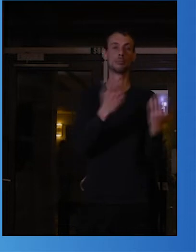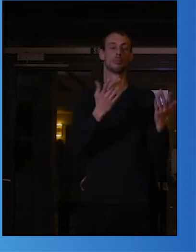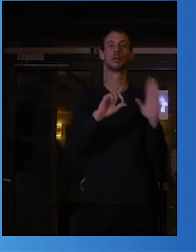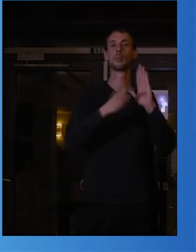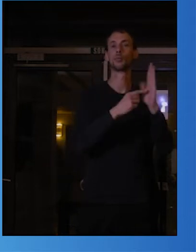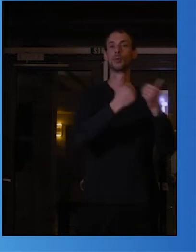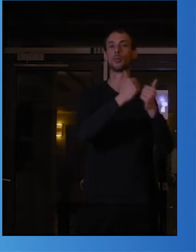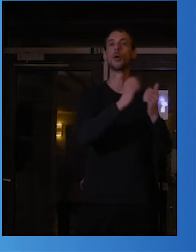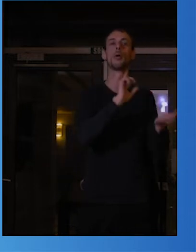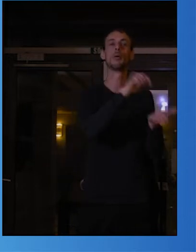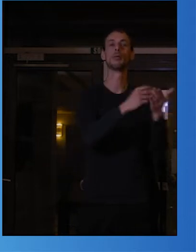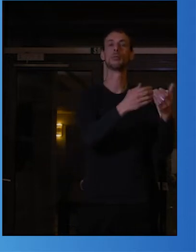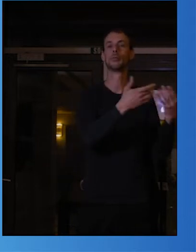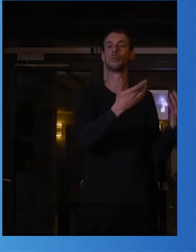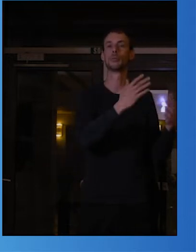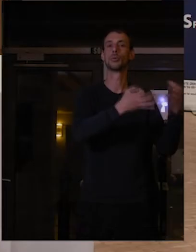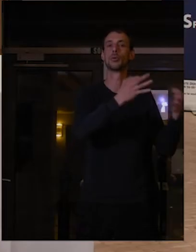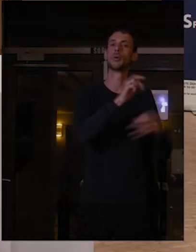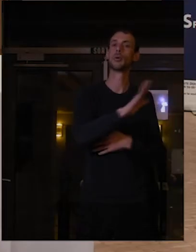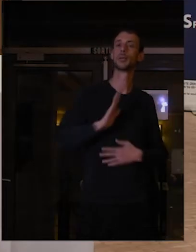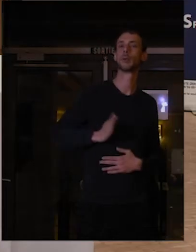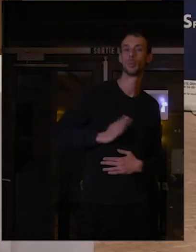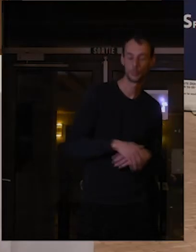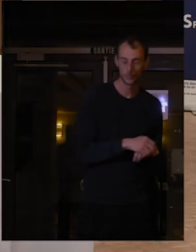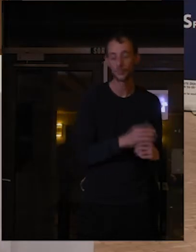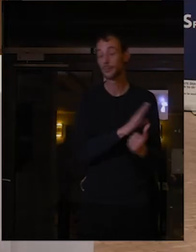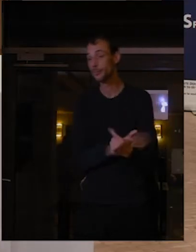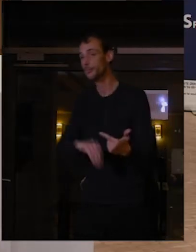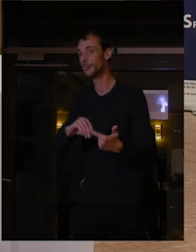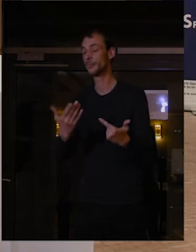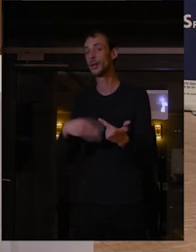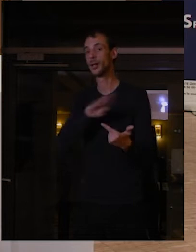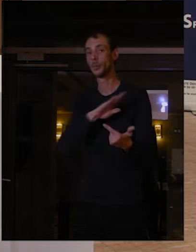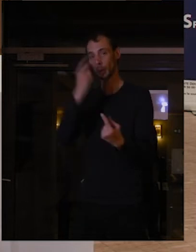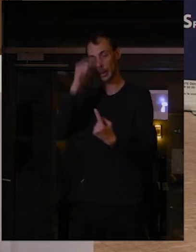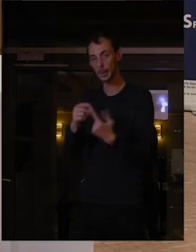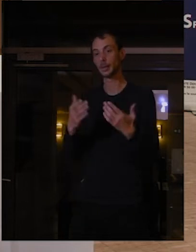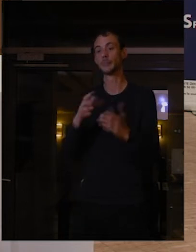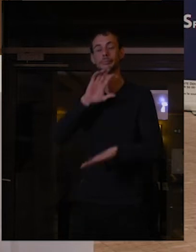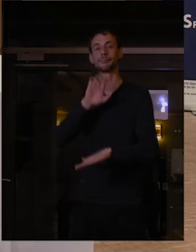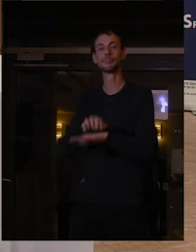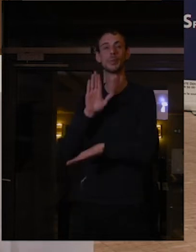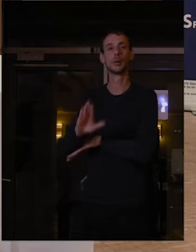de Bordeaux, et je suis également l'un des responsables de la cellule antidiscrimination qui a mis en place